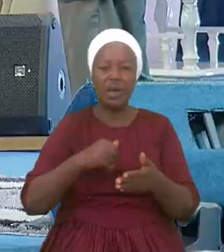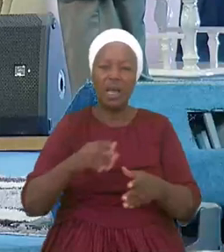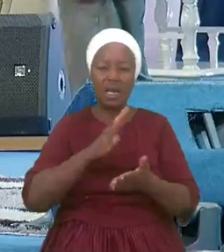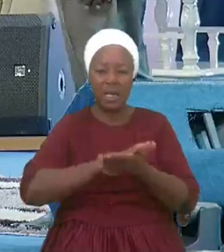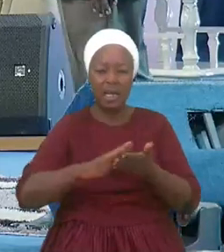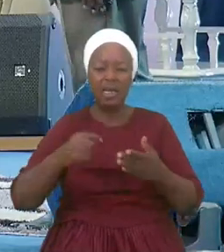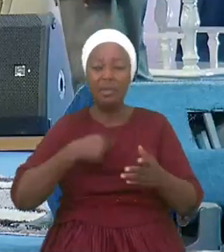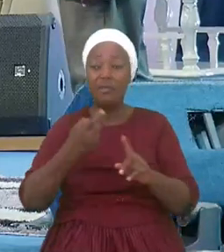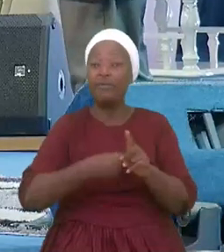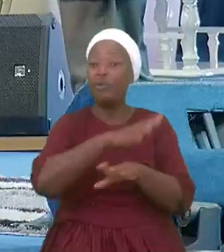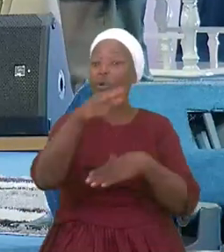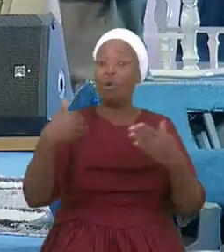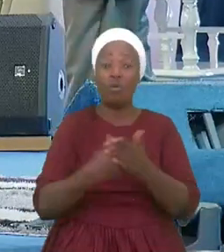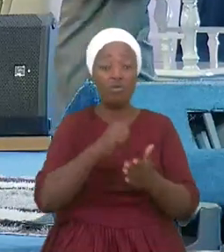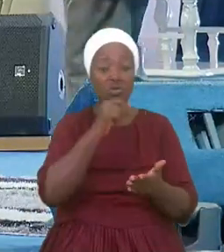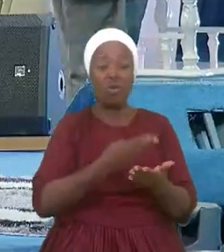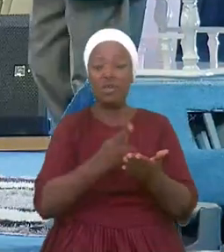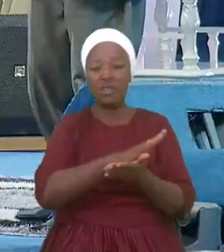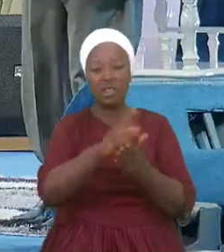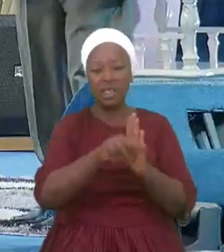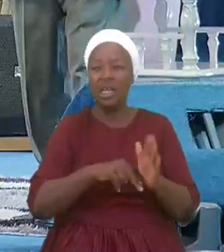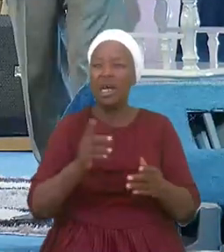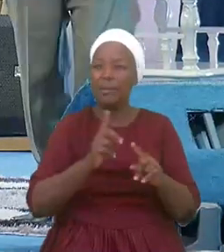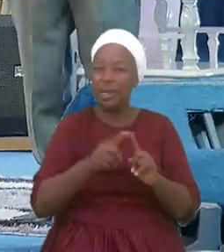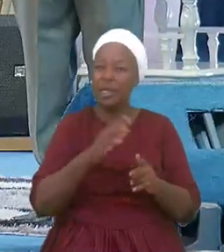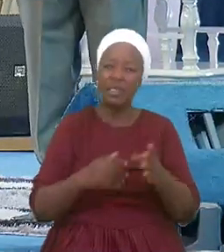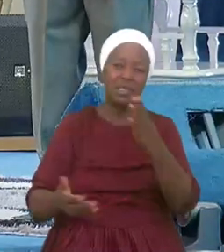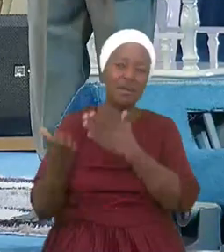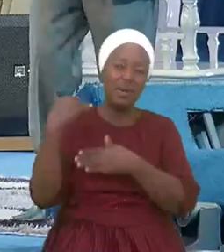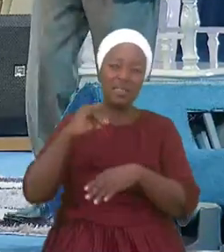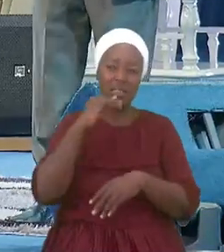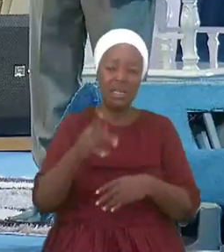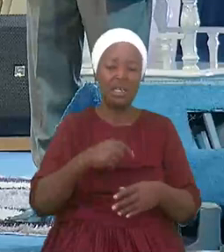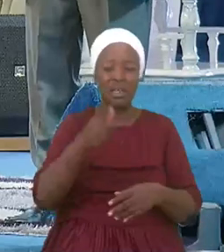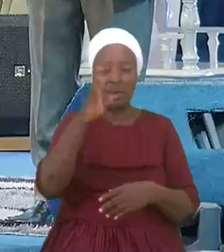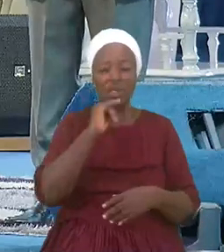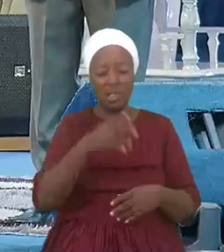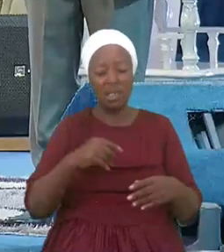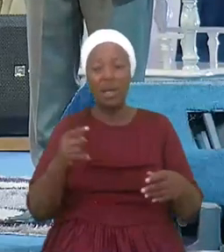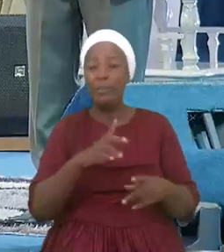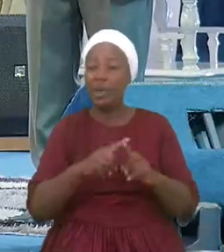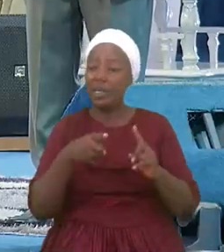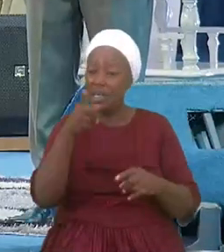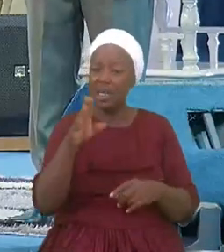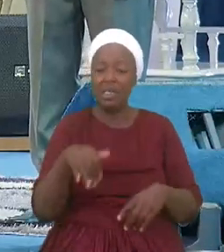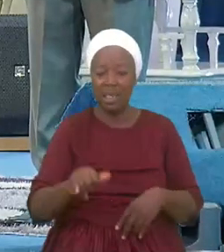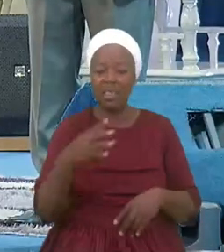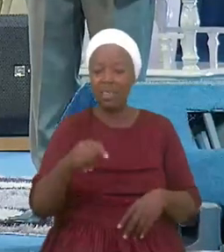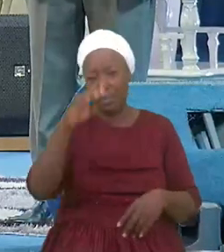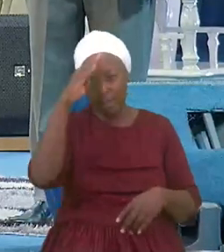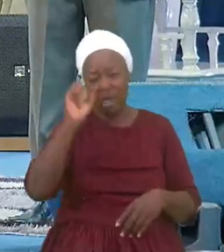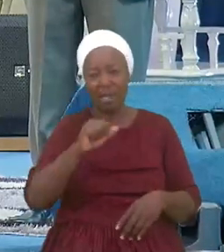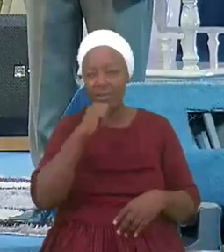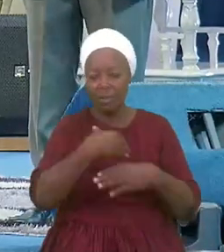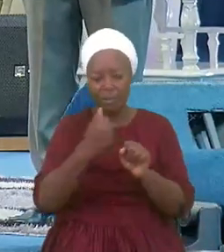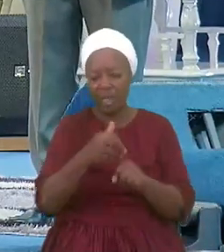mes péchés maintenant il est fidèle et juteux de me pardonner et de me purifier de tout injustice le verset